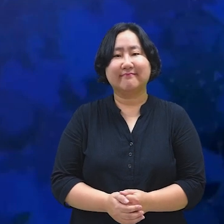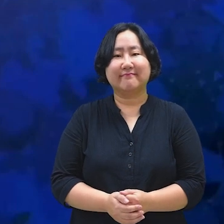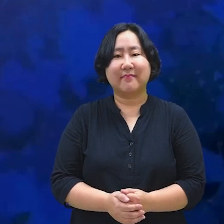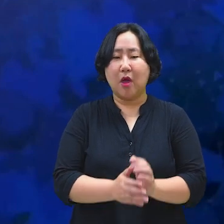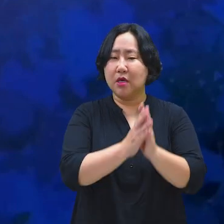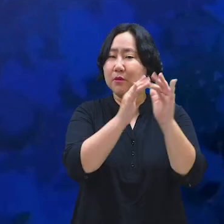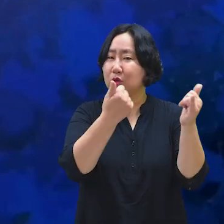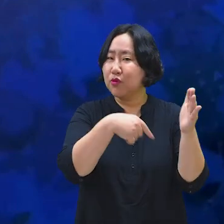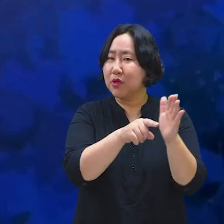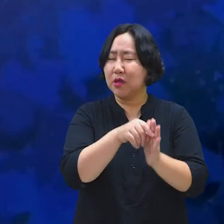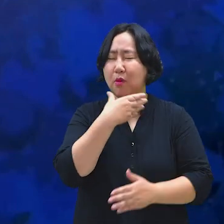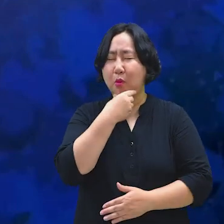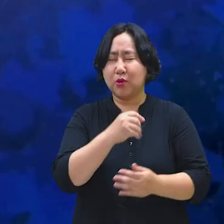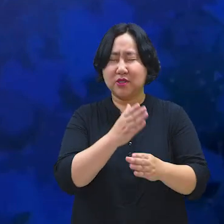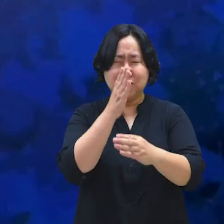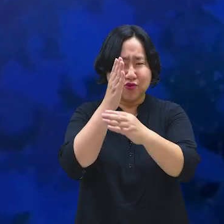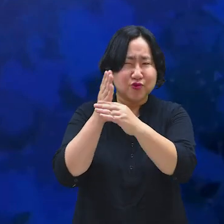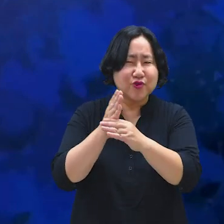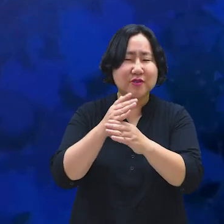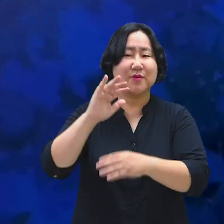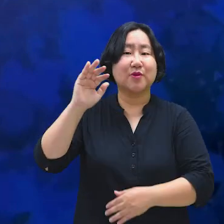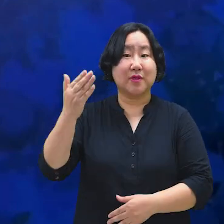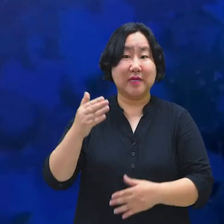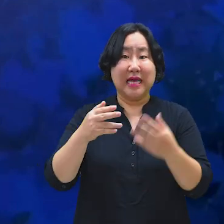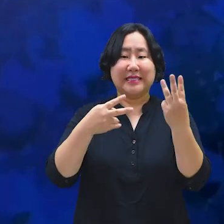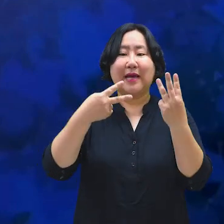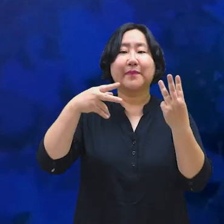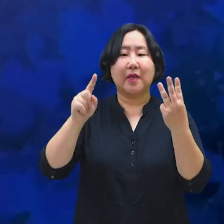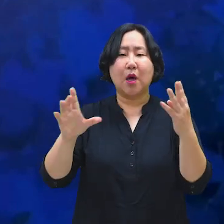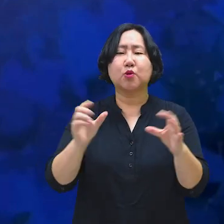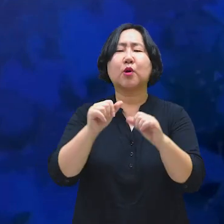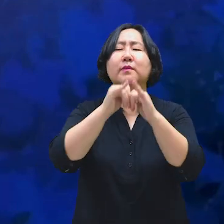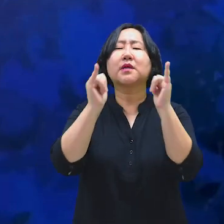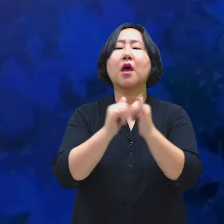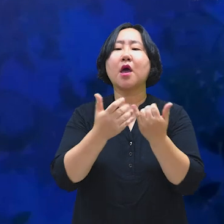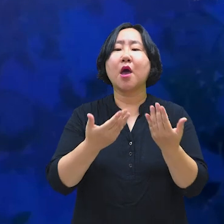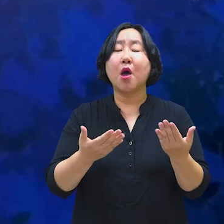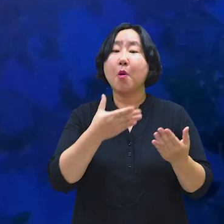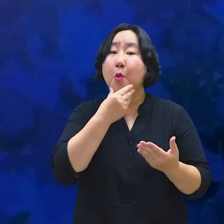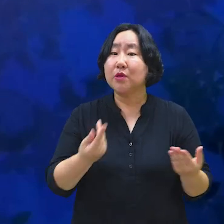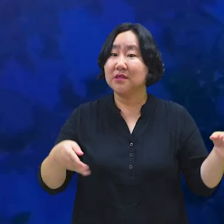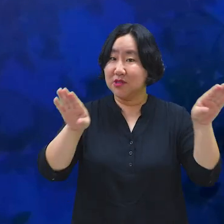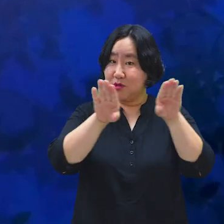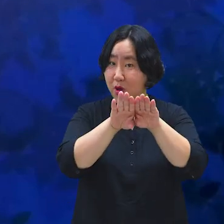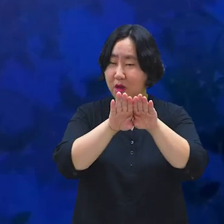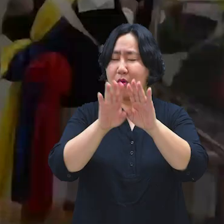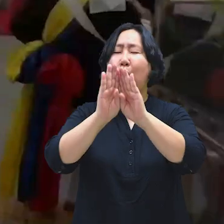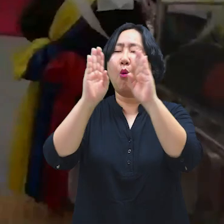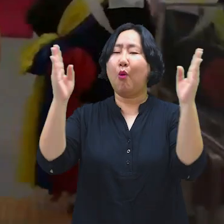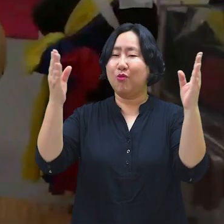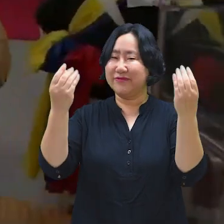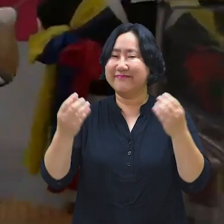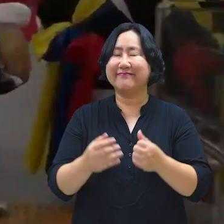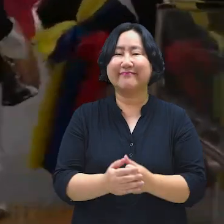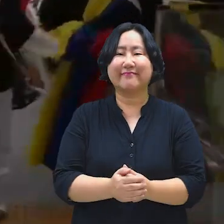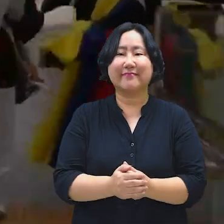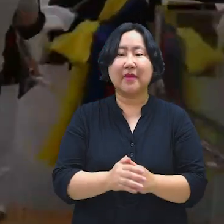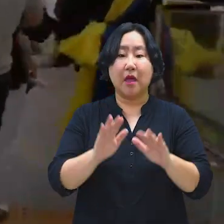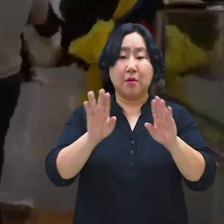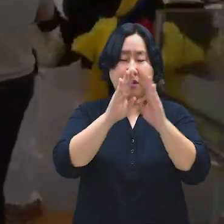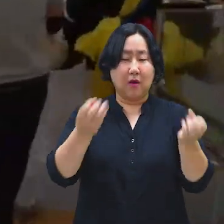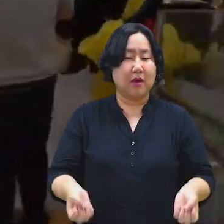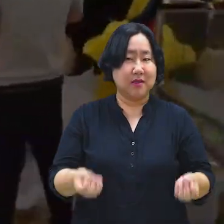시민을 위한 복지 거점 역할을 할 서귀포 3다 종합 사회복지관이 문을 열었습니다 이번